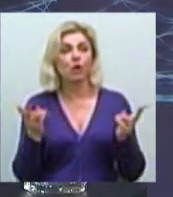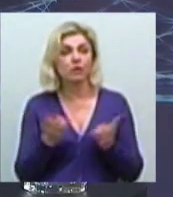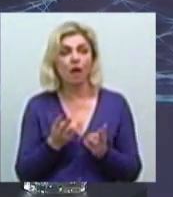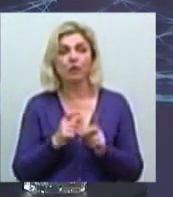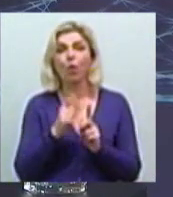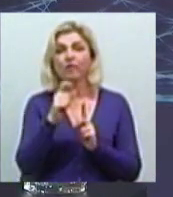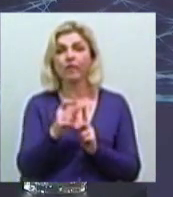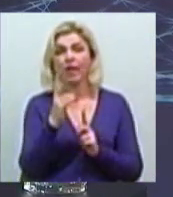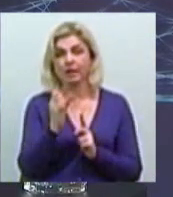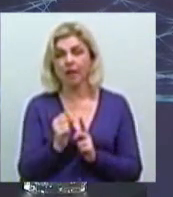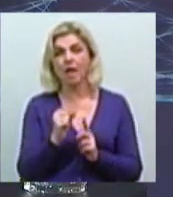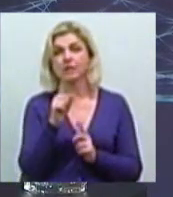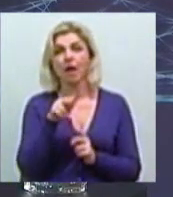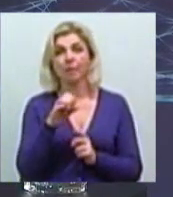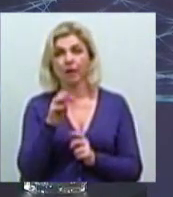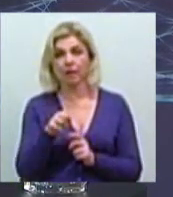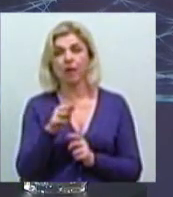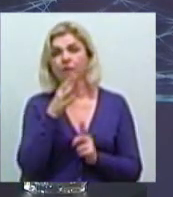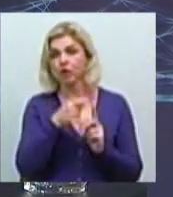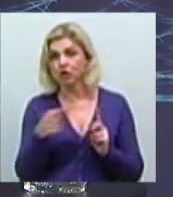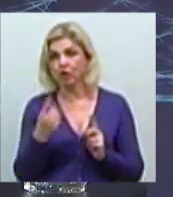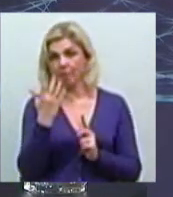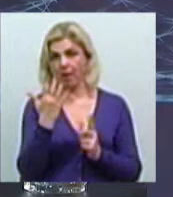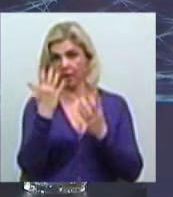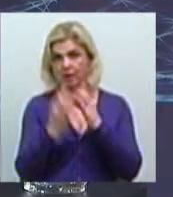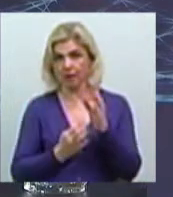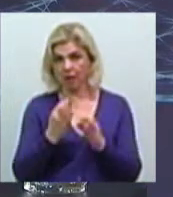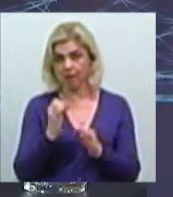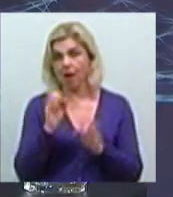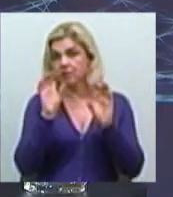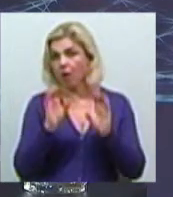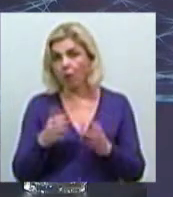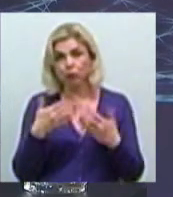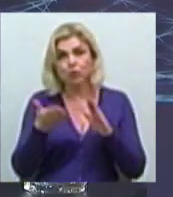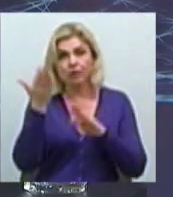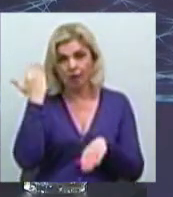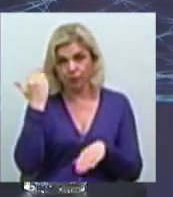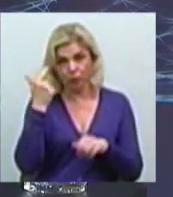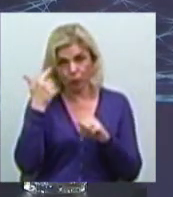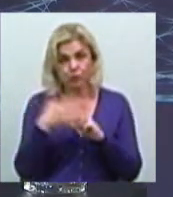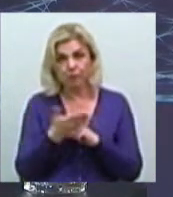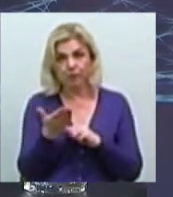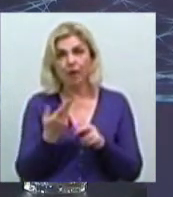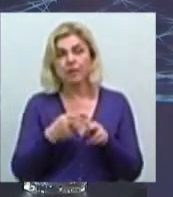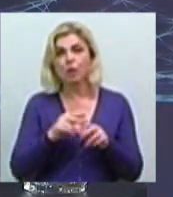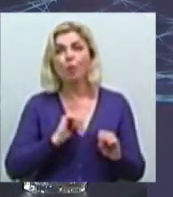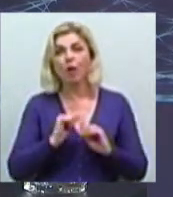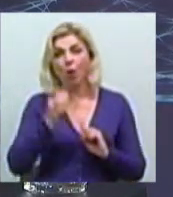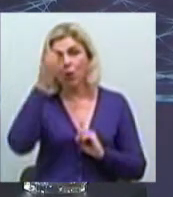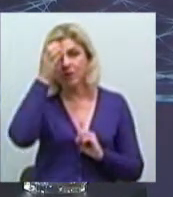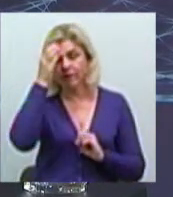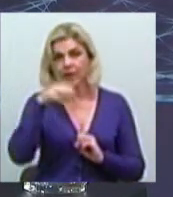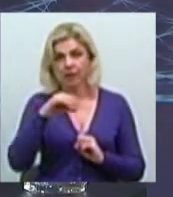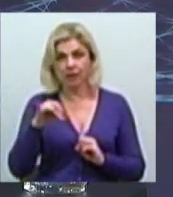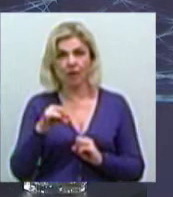на запит на протязі 5 діб. А закон дуже давно вийшов, розумієте? Це управління освіти, воно не